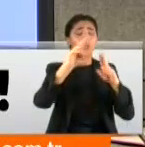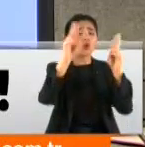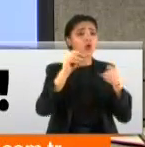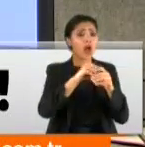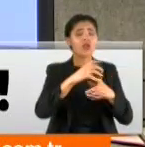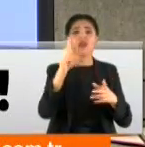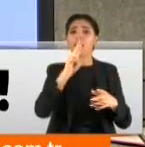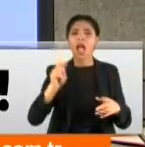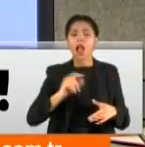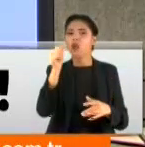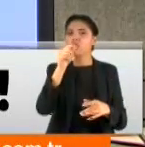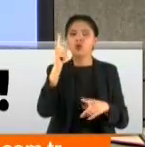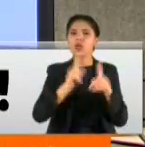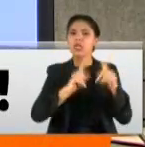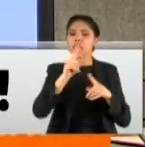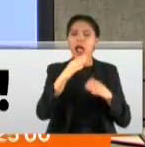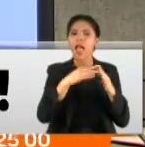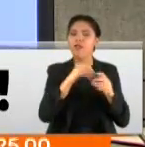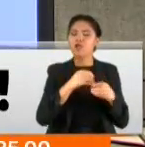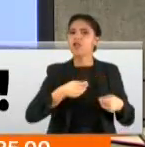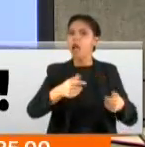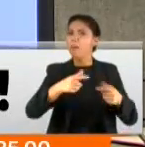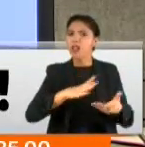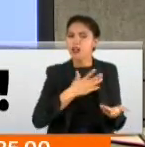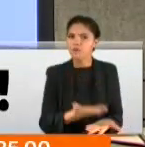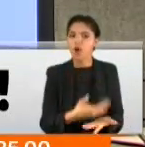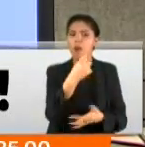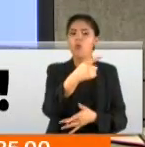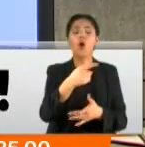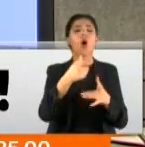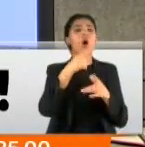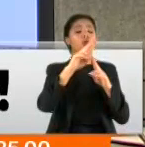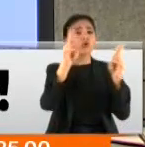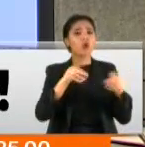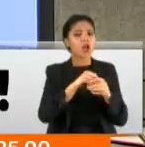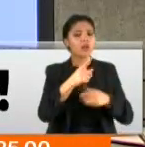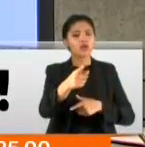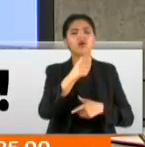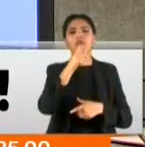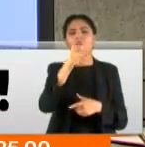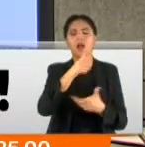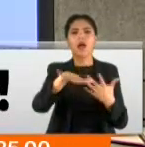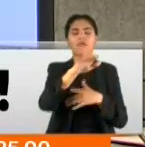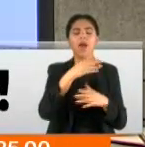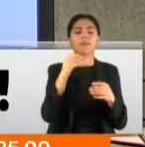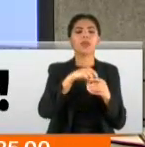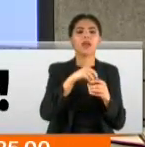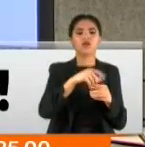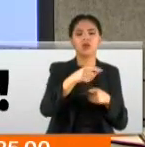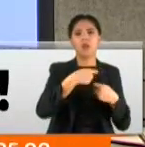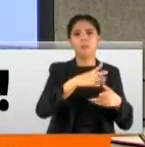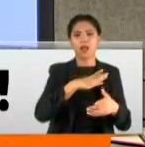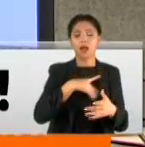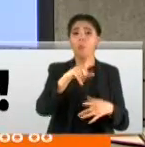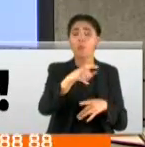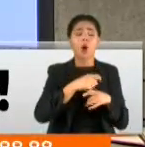interneti artık evde harcıyorsunuz aynı zamanda ofiste içeceğiniz çayı Kahveyi de artık Evden tüketiyorsunuz Peki